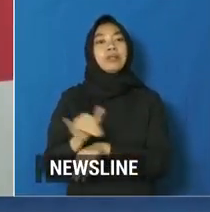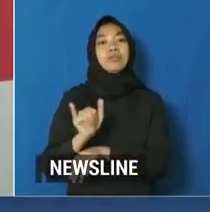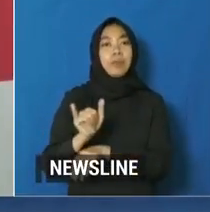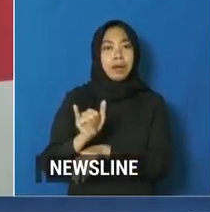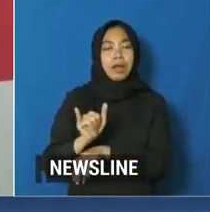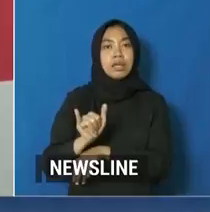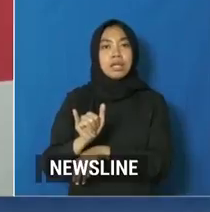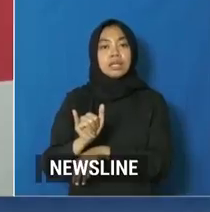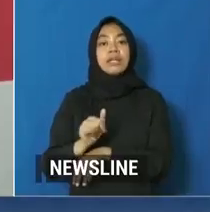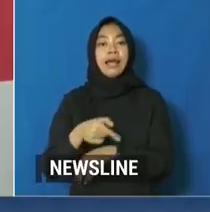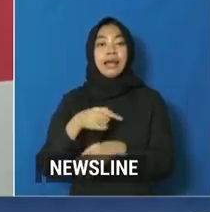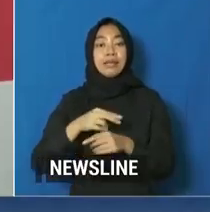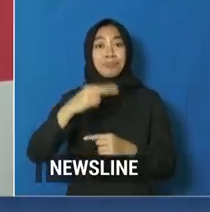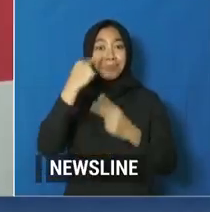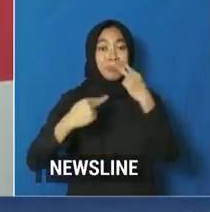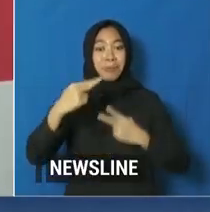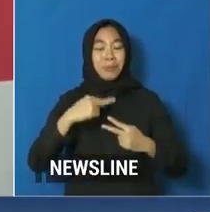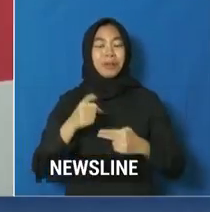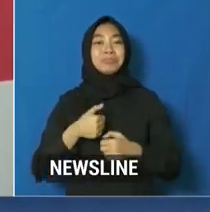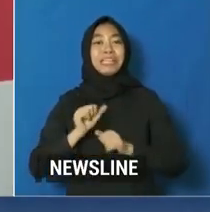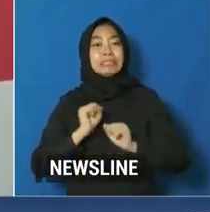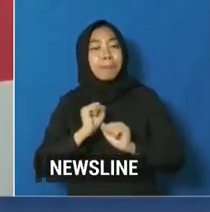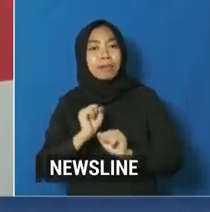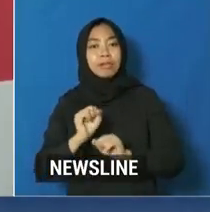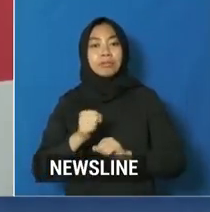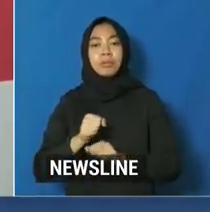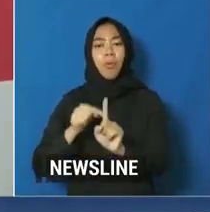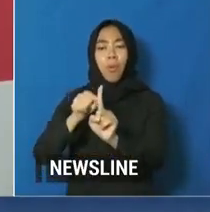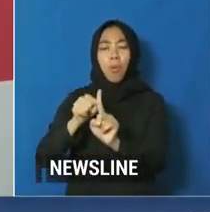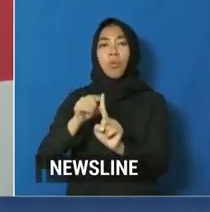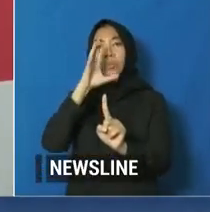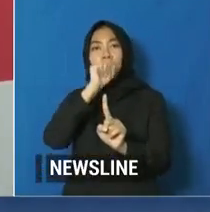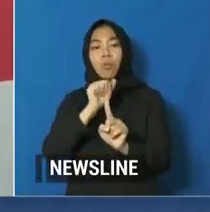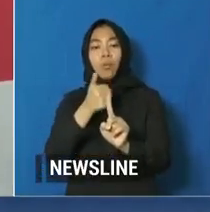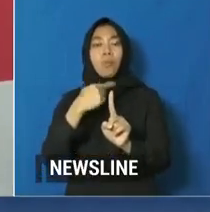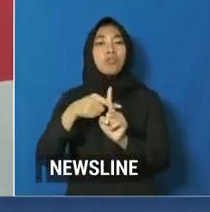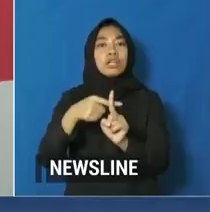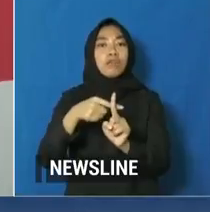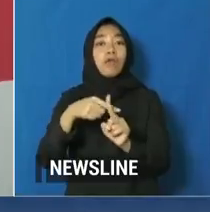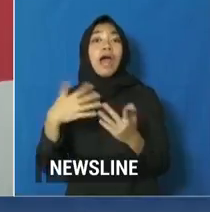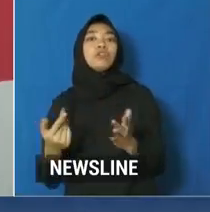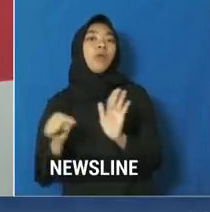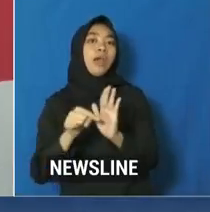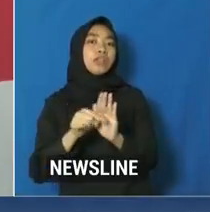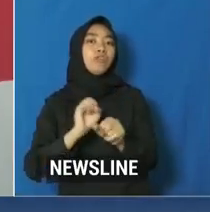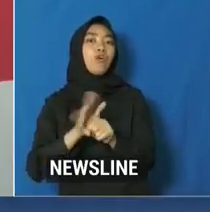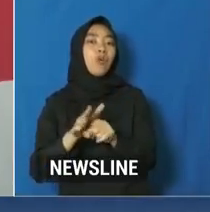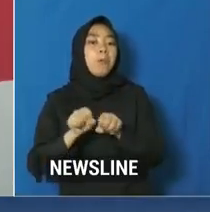untuk secepat mungkin bisa kita ketahui tentang kasus positif yang berada di